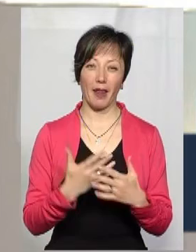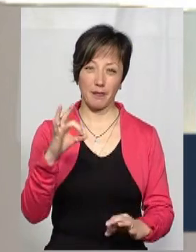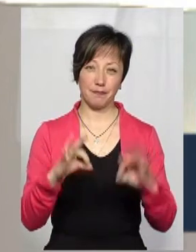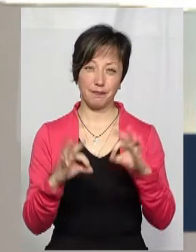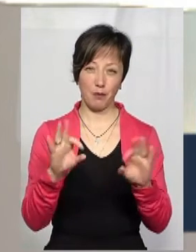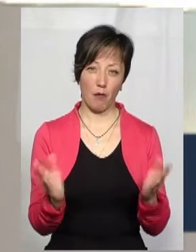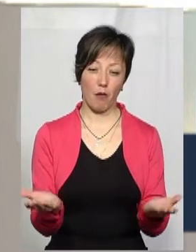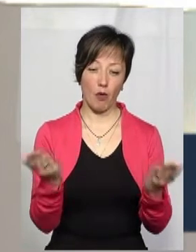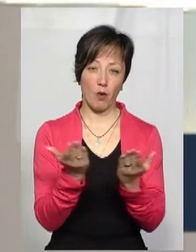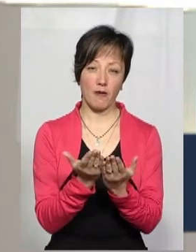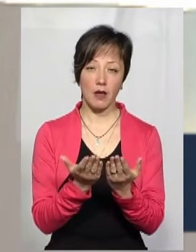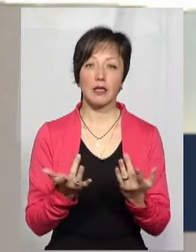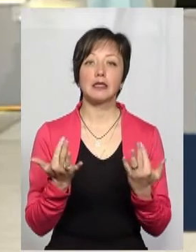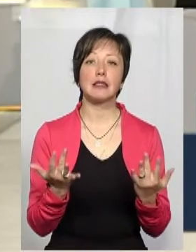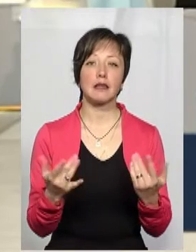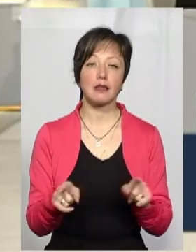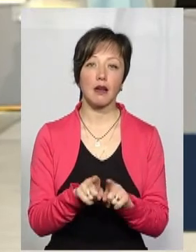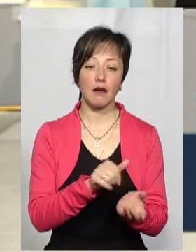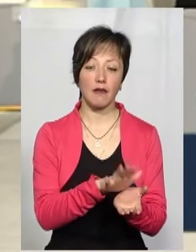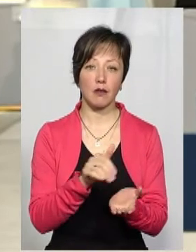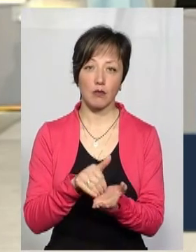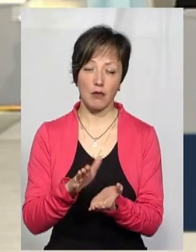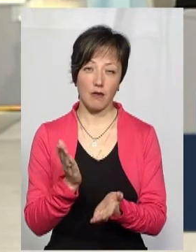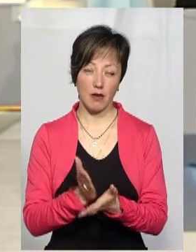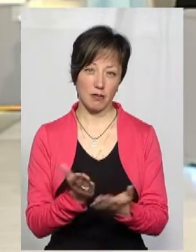відсотковому значенні, то скільки таких відмов?